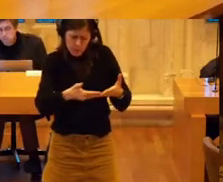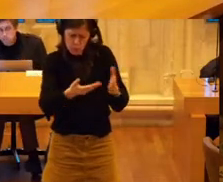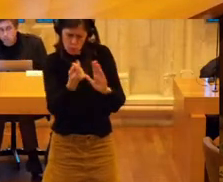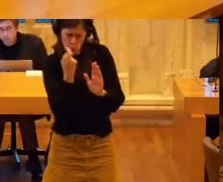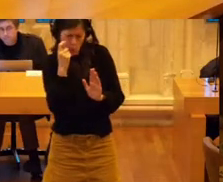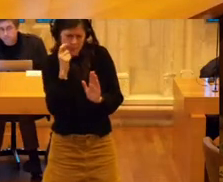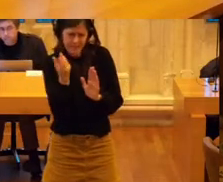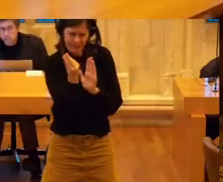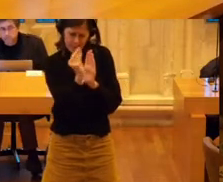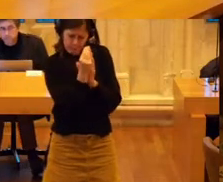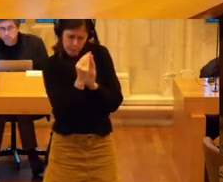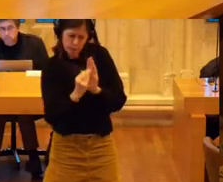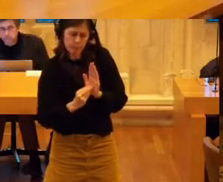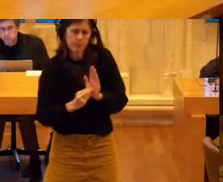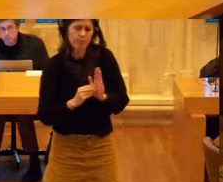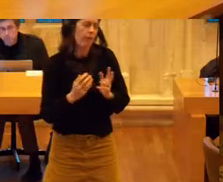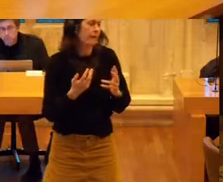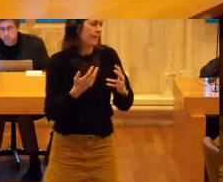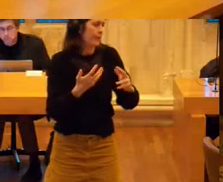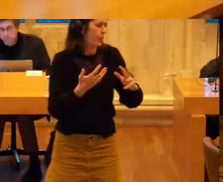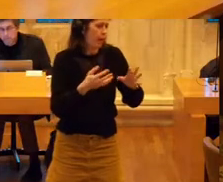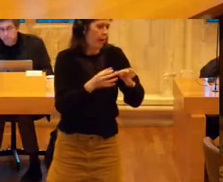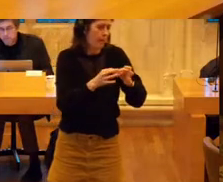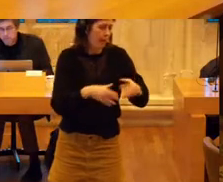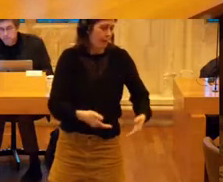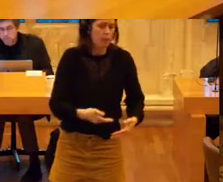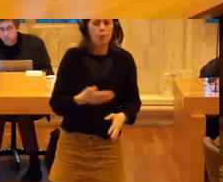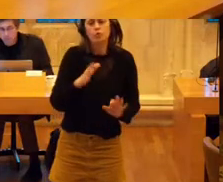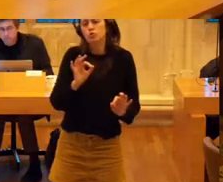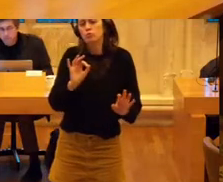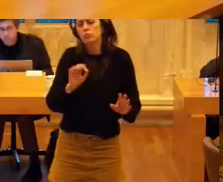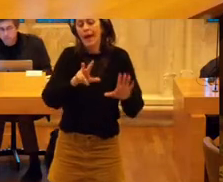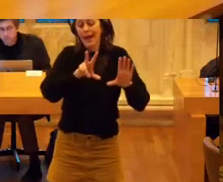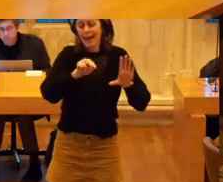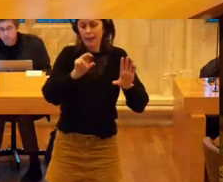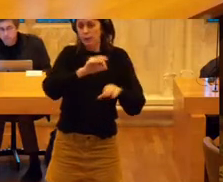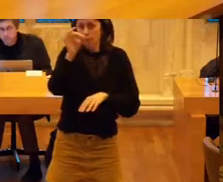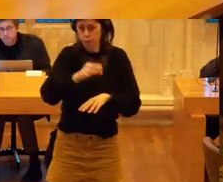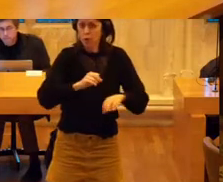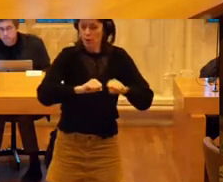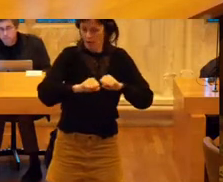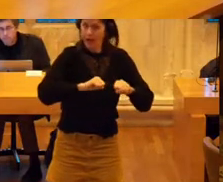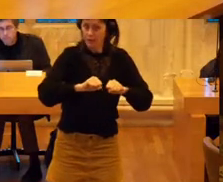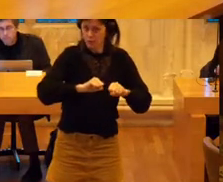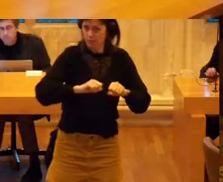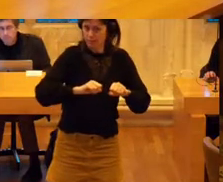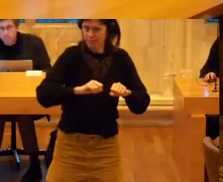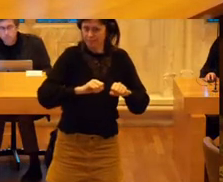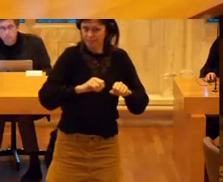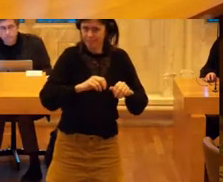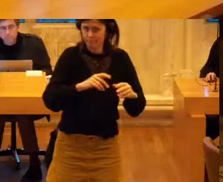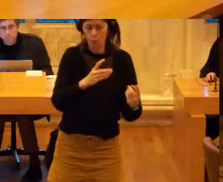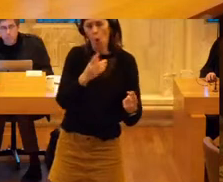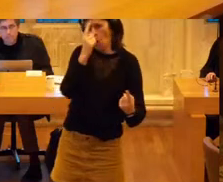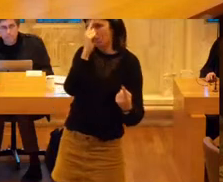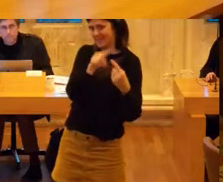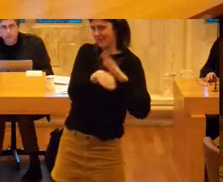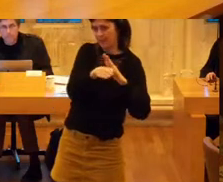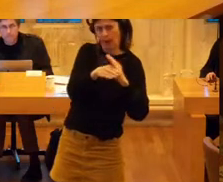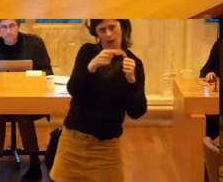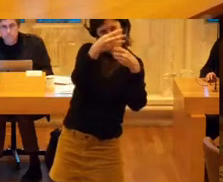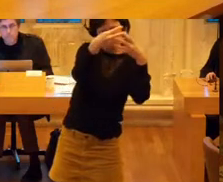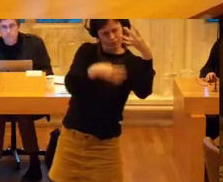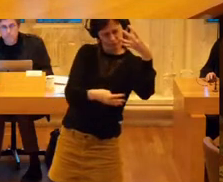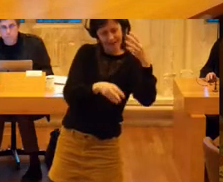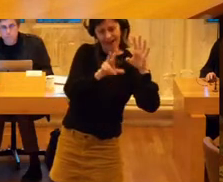des états donnés par cet audit. Sachez que 80% des actions ont été réalisées selon les objectifs initiaux et